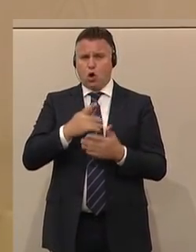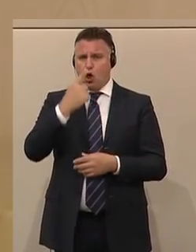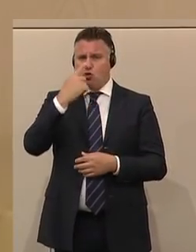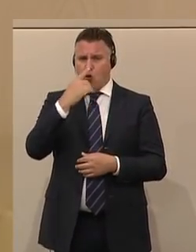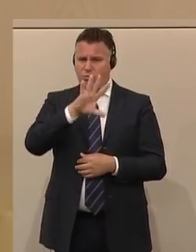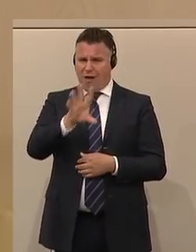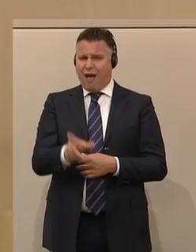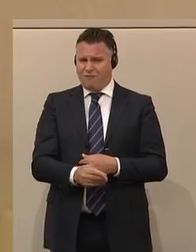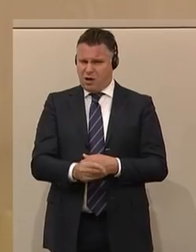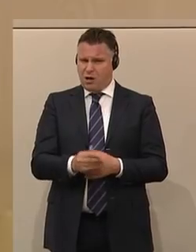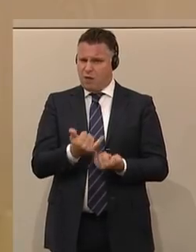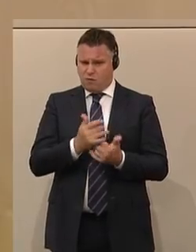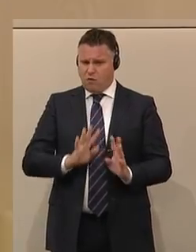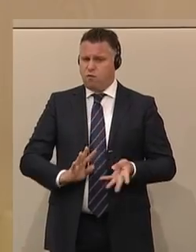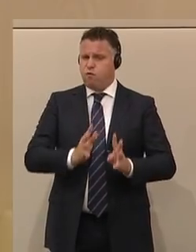Nordafrika beginnend.